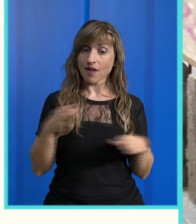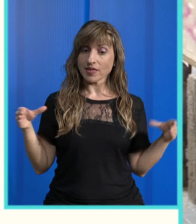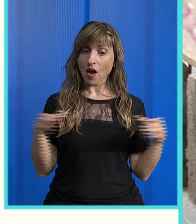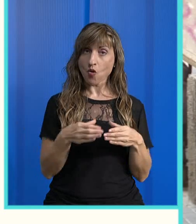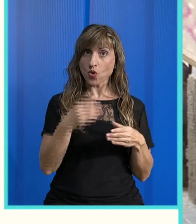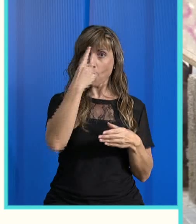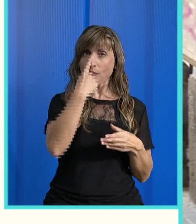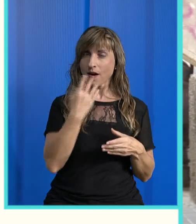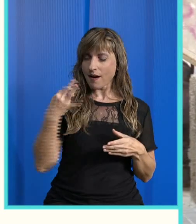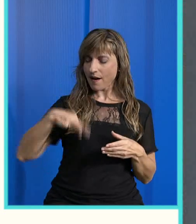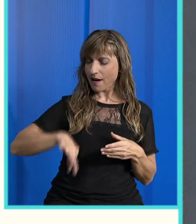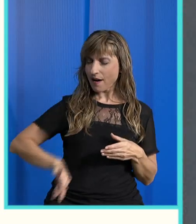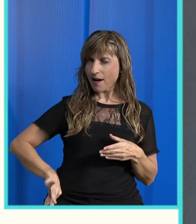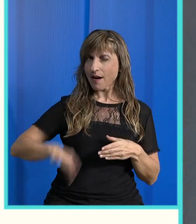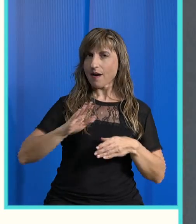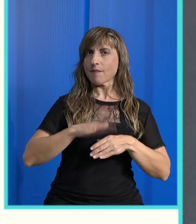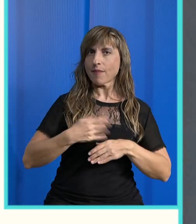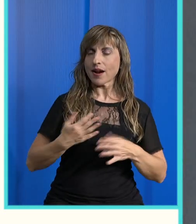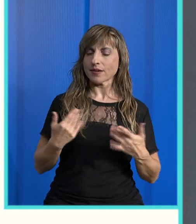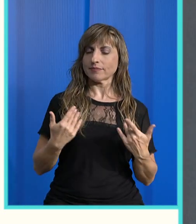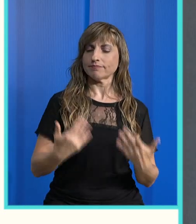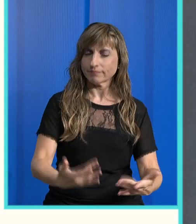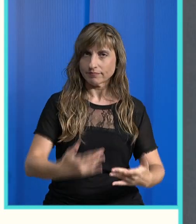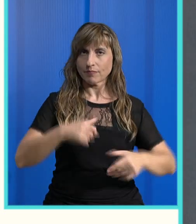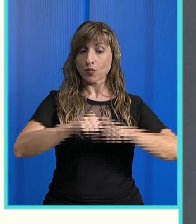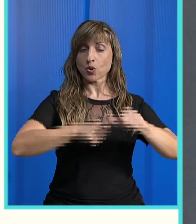Conselleria de Justícia per agilitzar els processos judicials.